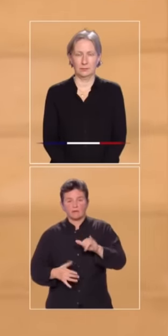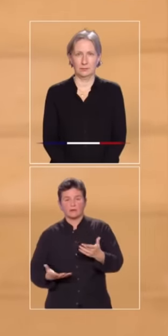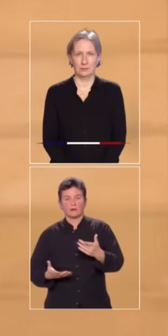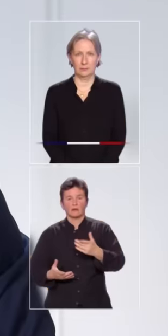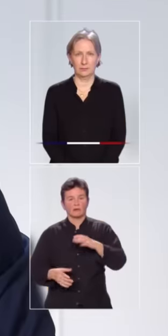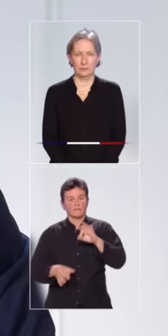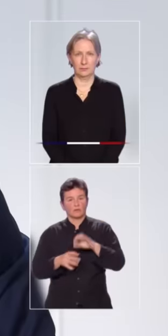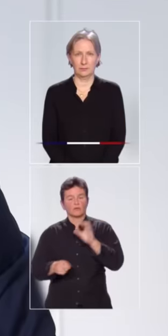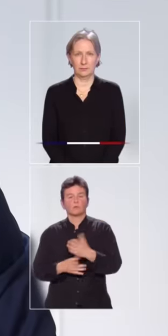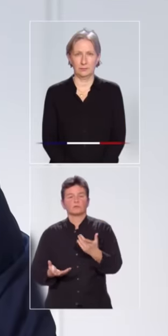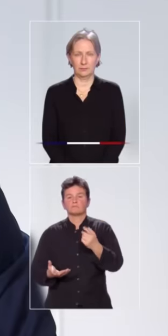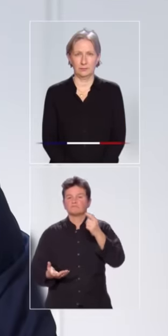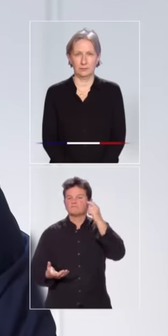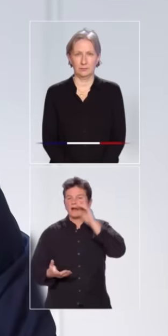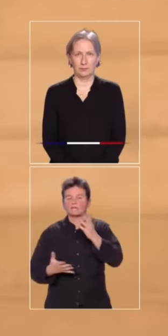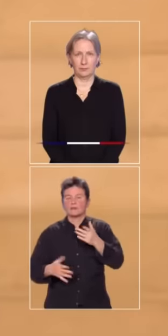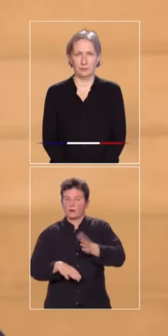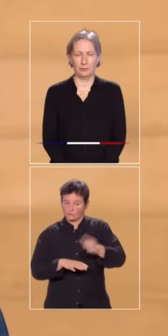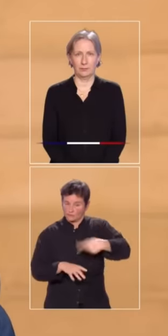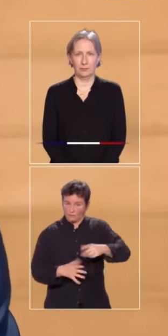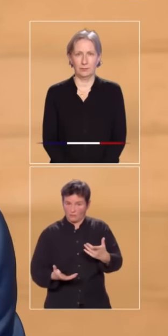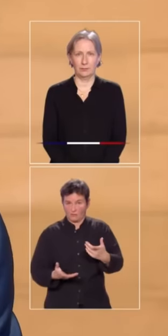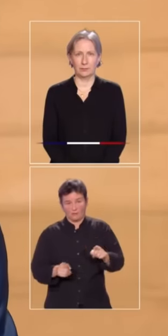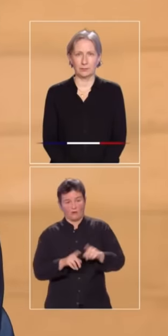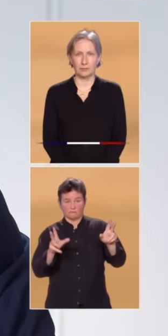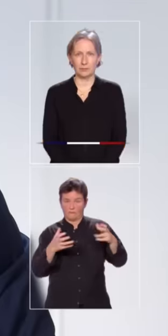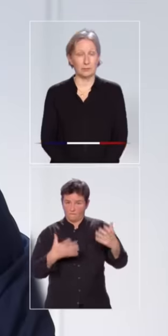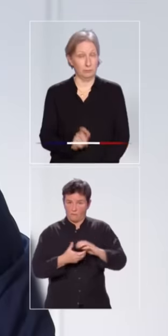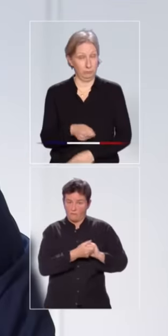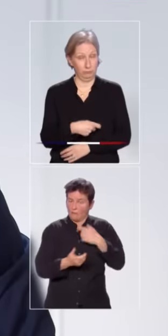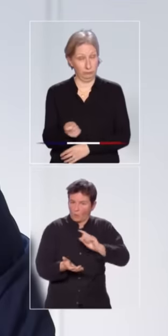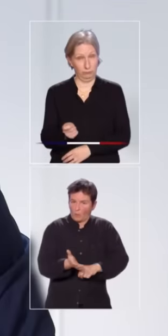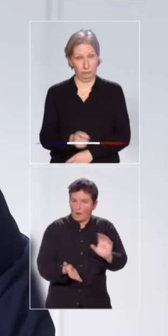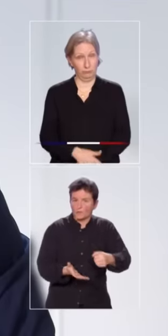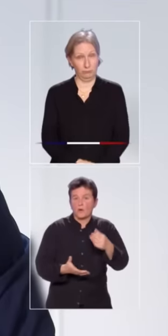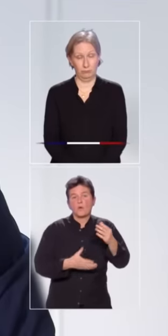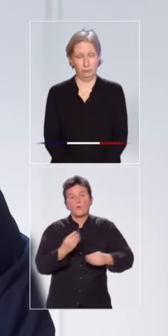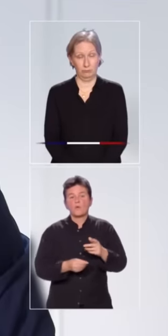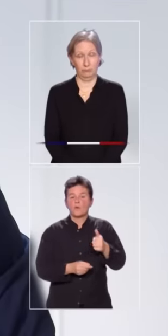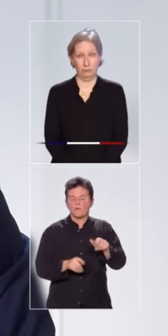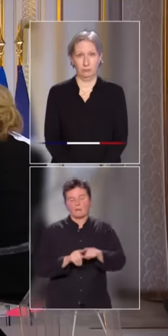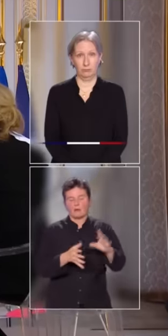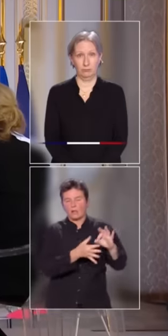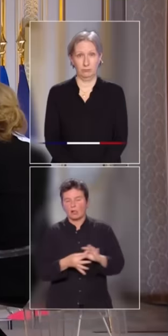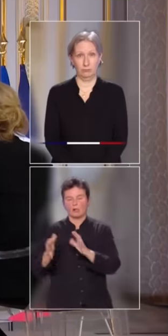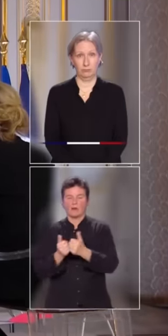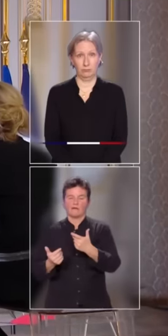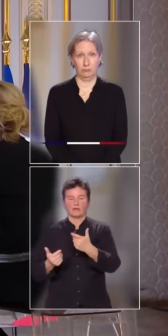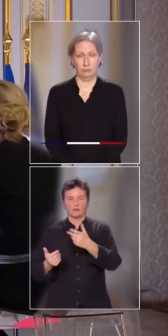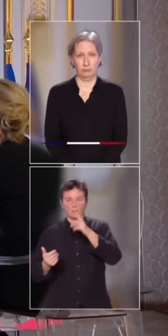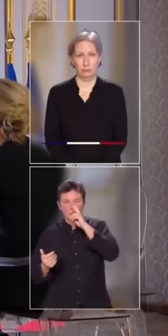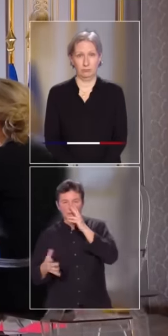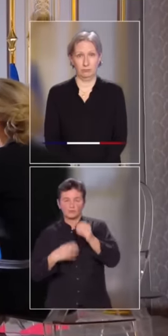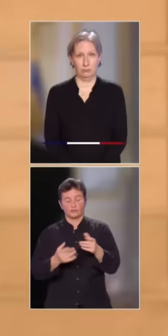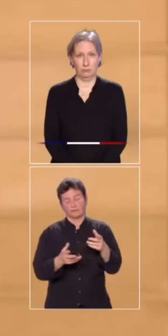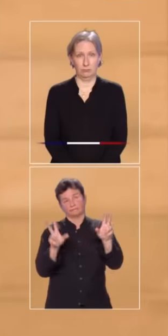Qu'est-ce que vous pensez de leur position ? Ce sont des pacifistes, c'est leur droit le plus strict. Bien sûr. Ce sont des instruments du Kremlin, ce sont des idiots utiles,